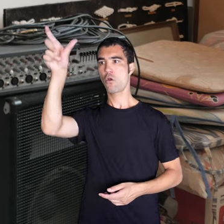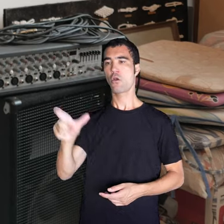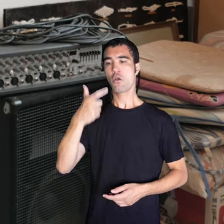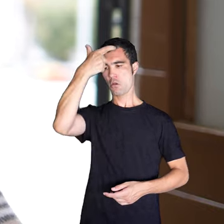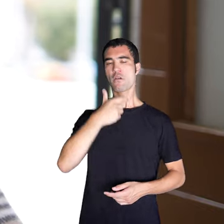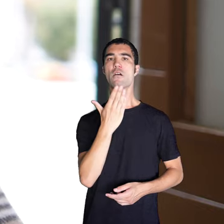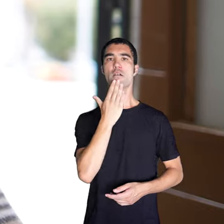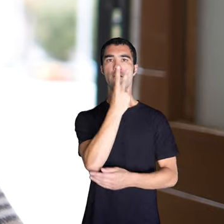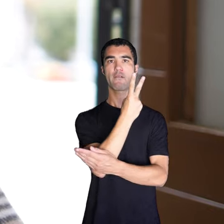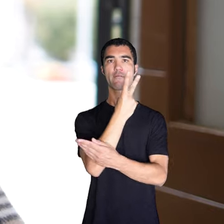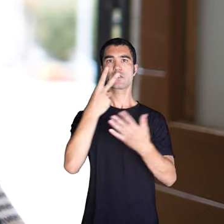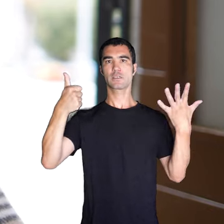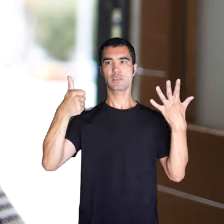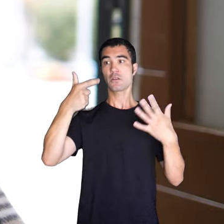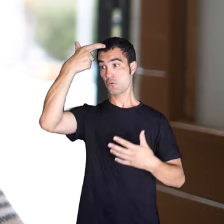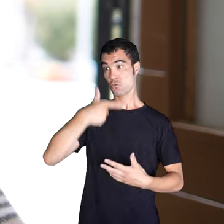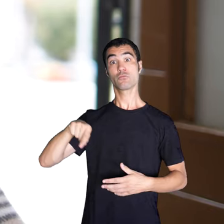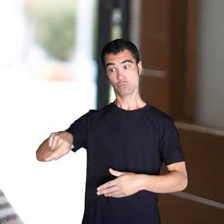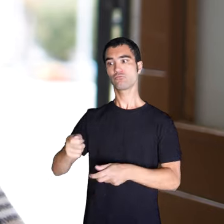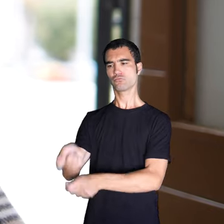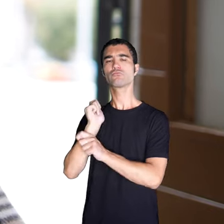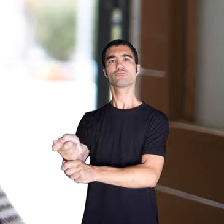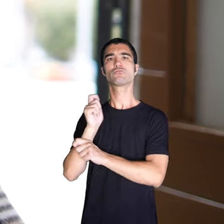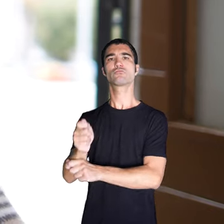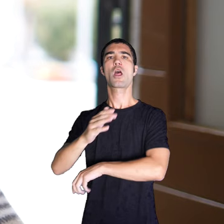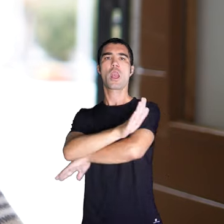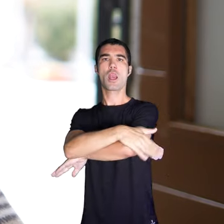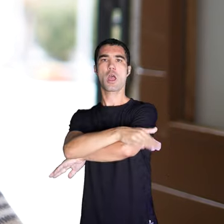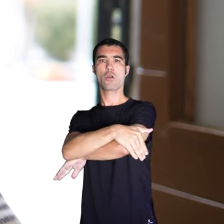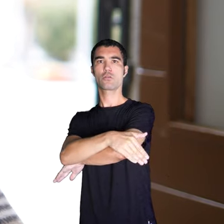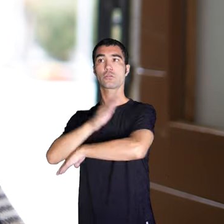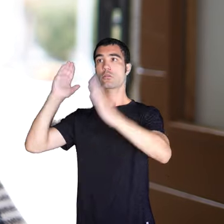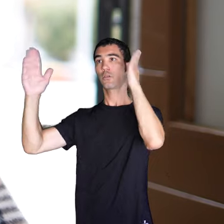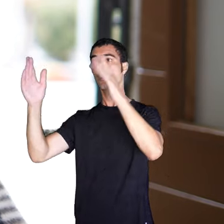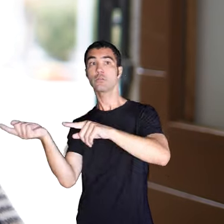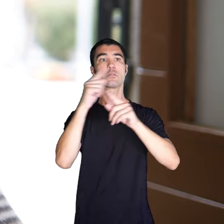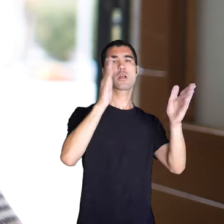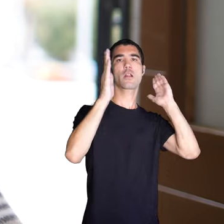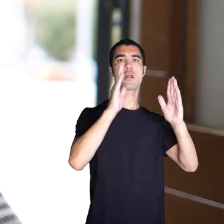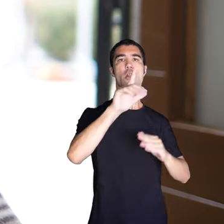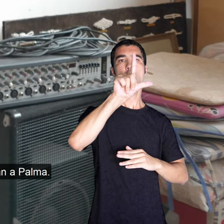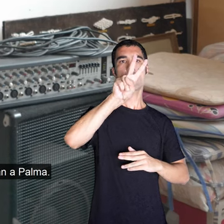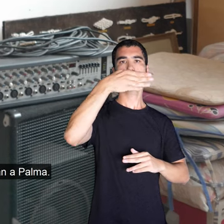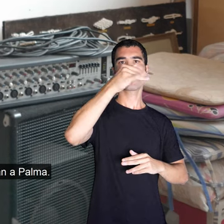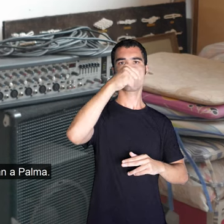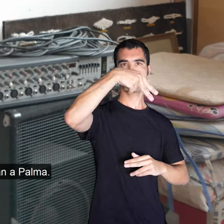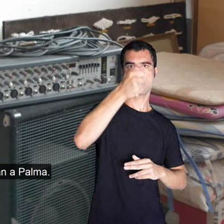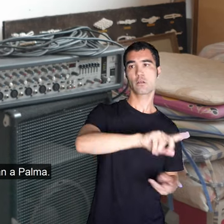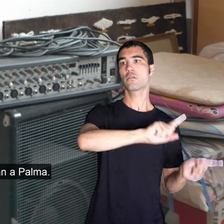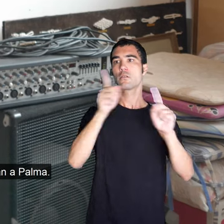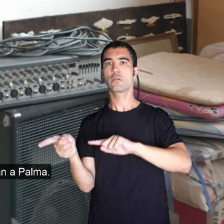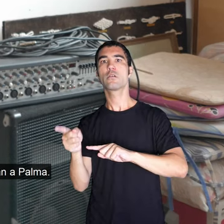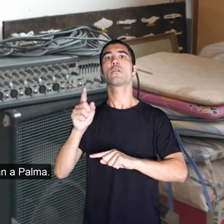27 anys. Tot el temps que vaig tenir el Lázaro, m'ho dedicàvem a la llagosta, llavors feien la temporada de llampuga. Aquí hi havia un